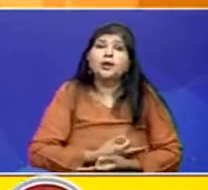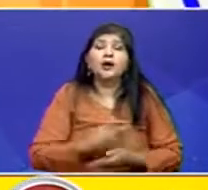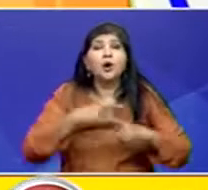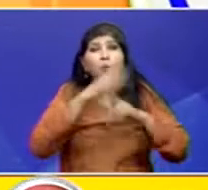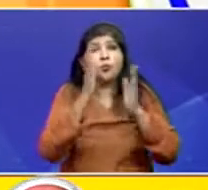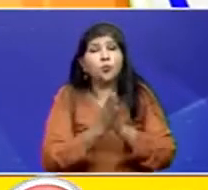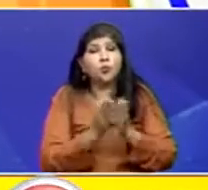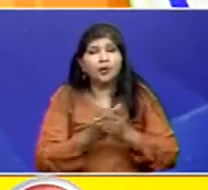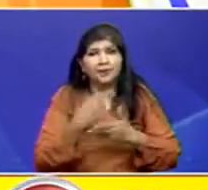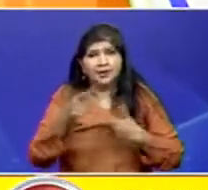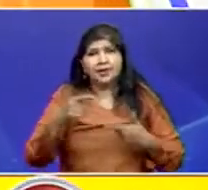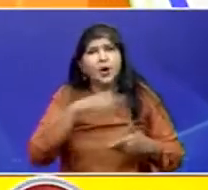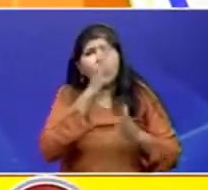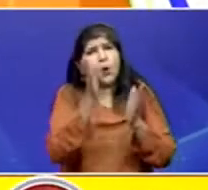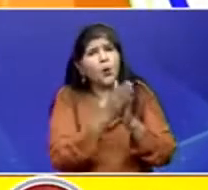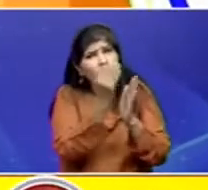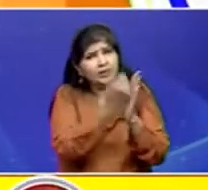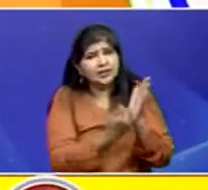इस सभी त्योहार